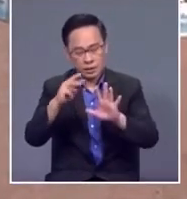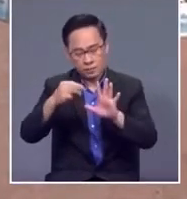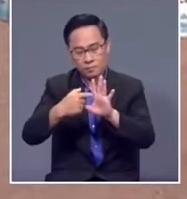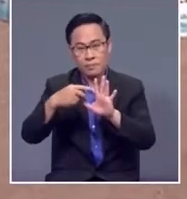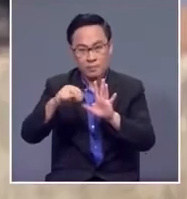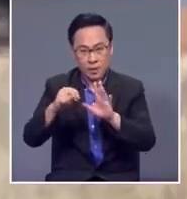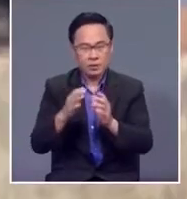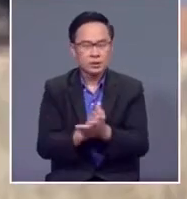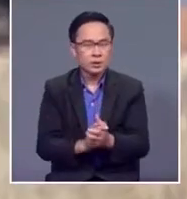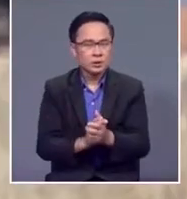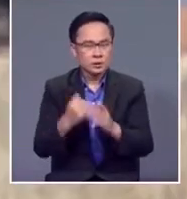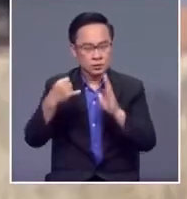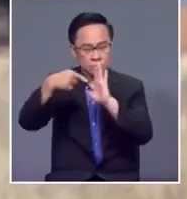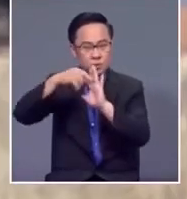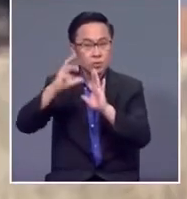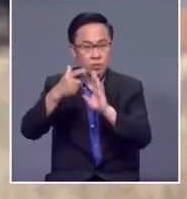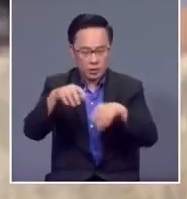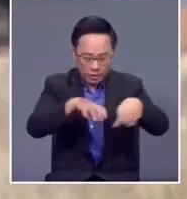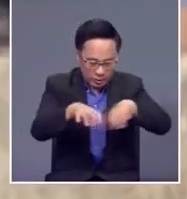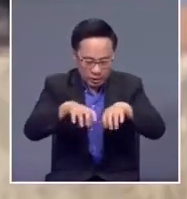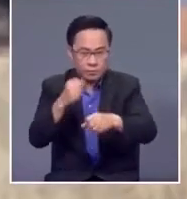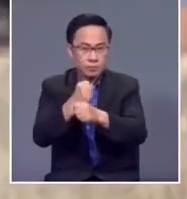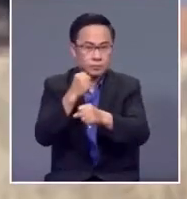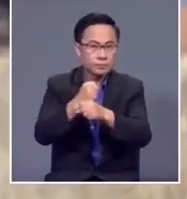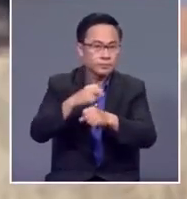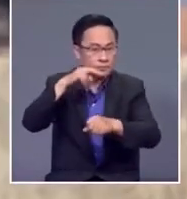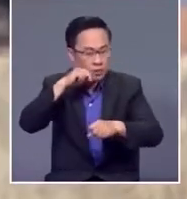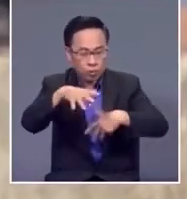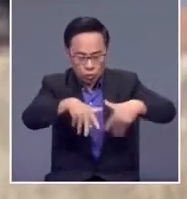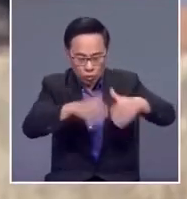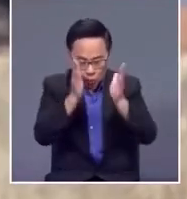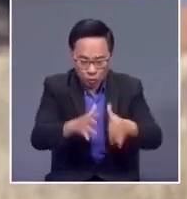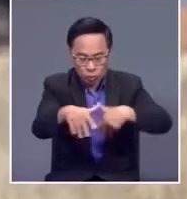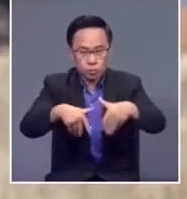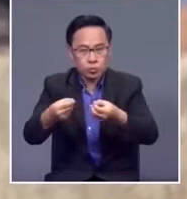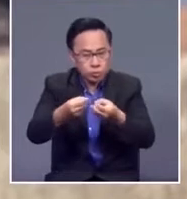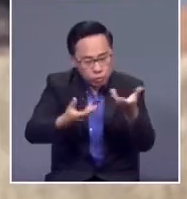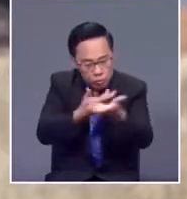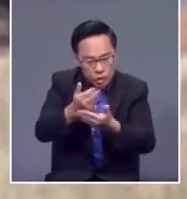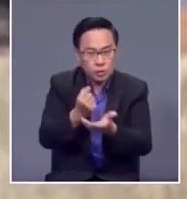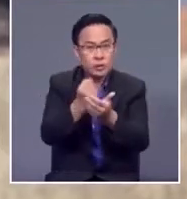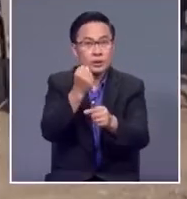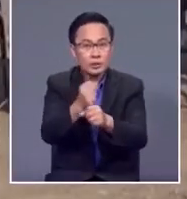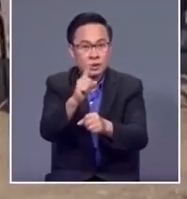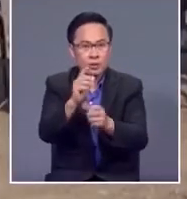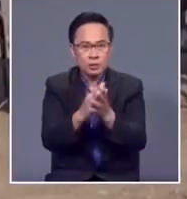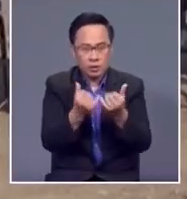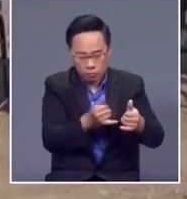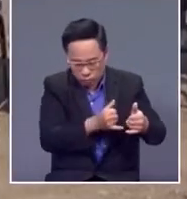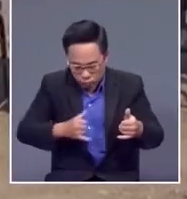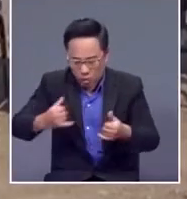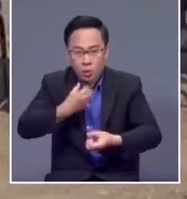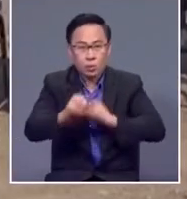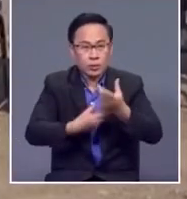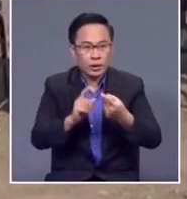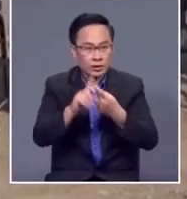าคส่วนที่เกิดขึ้นที่นี่การบริหารจัดการน้ำแบบชุมชนจริงๆนะคะเราจะมาขอรายละเอียดจากทุกท่านค่ะรับเชิญของเราในวันนี้นะคะท่านรองผู้ว่า